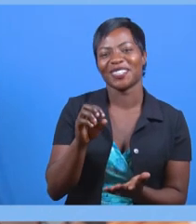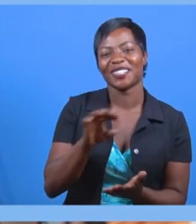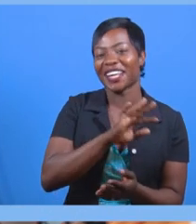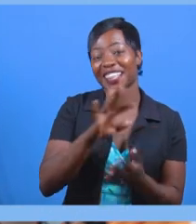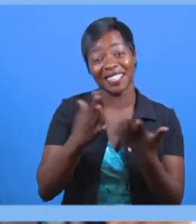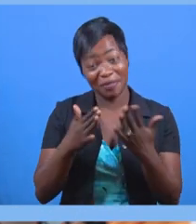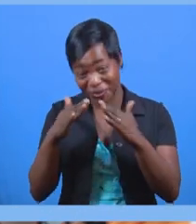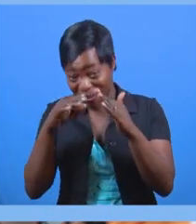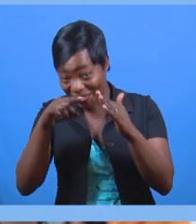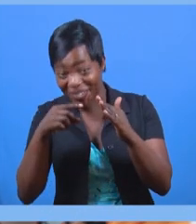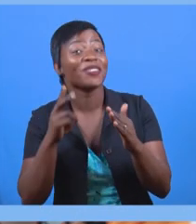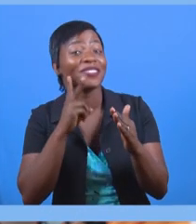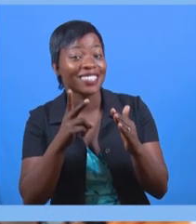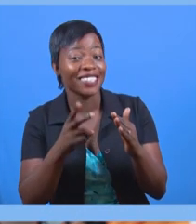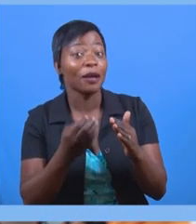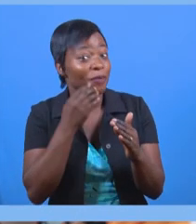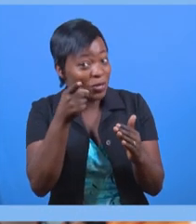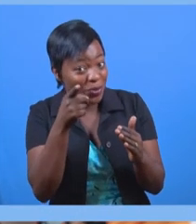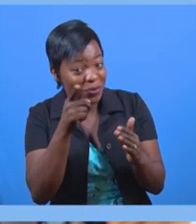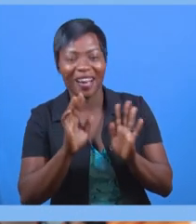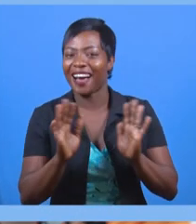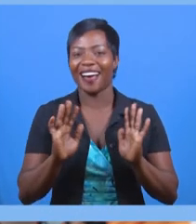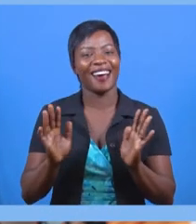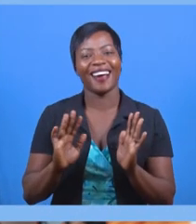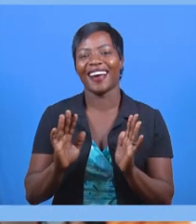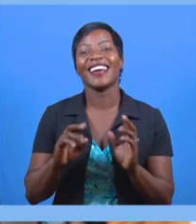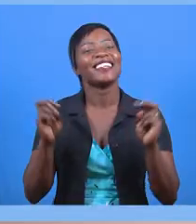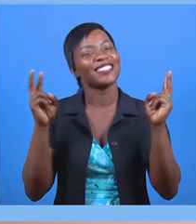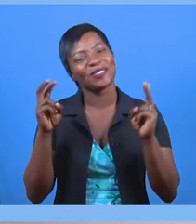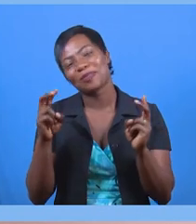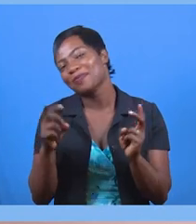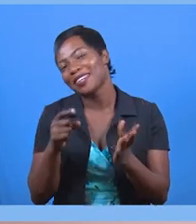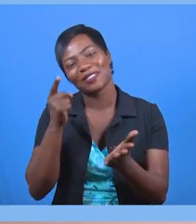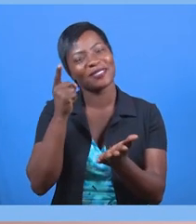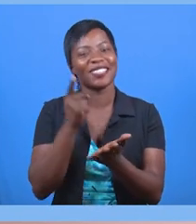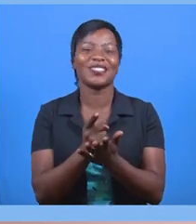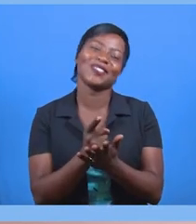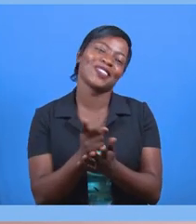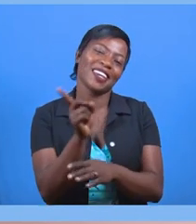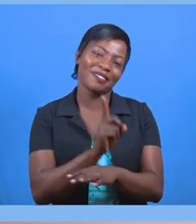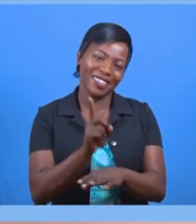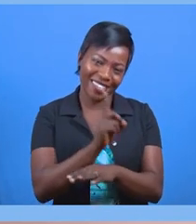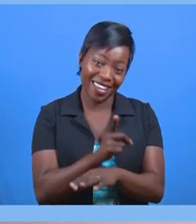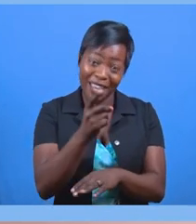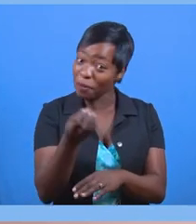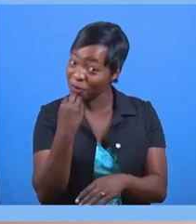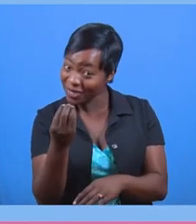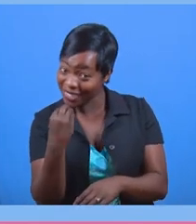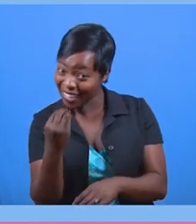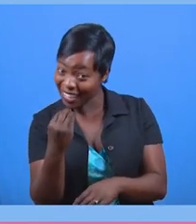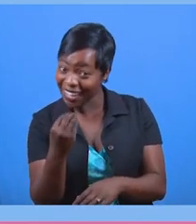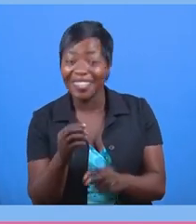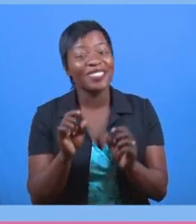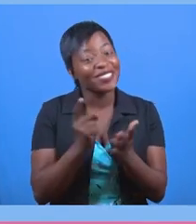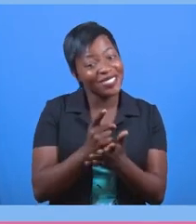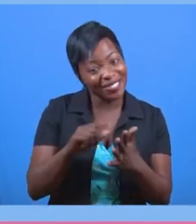nai. Atisi kureva imimi. Mangosu kusangana onenya. Muruku batu kwa se iye Muyenzi. Muruku ujiga ere. Muruku nyimwa ere. Aywa